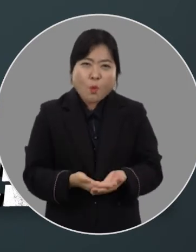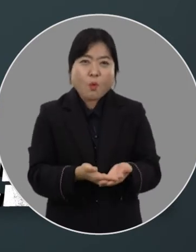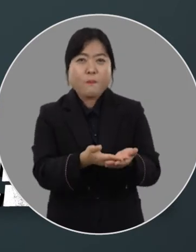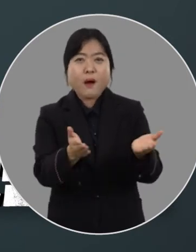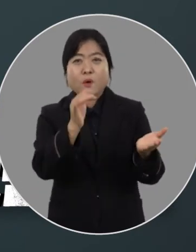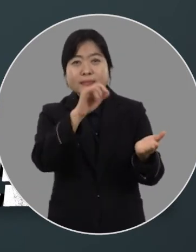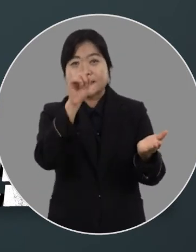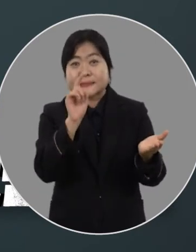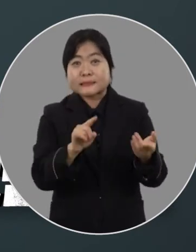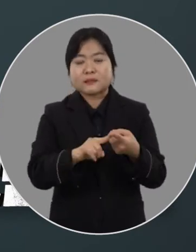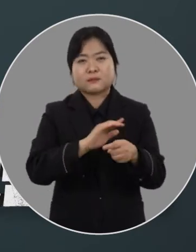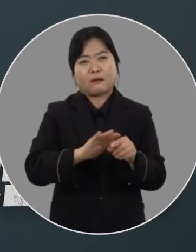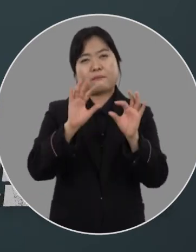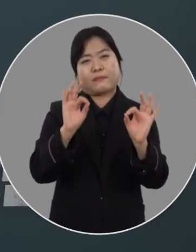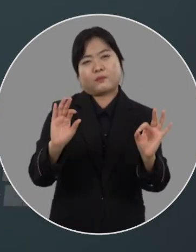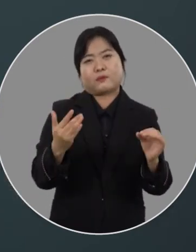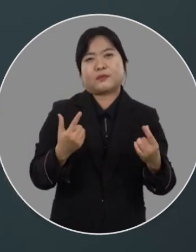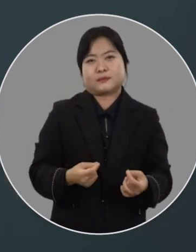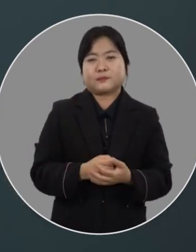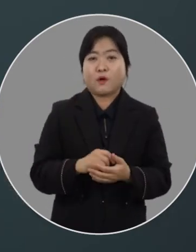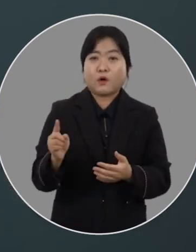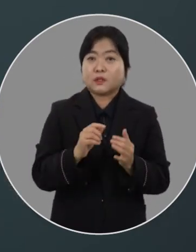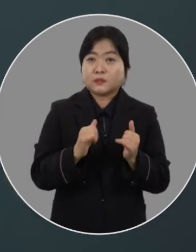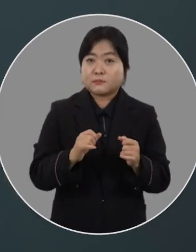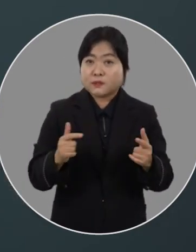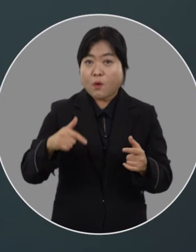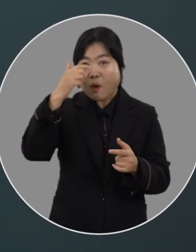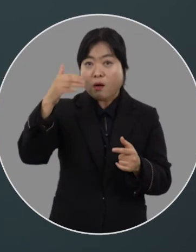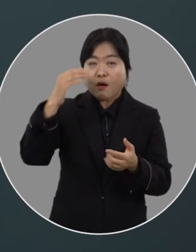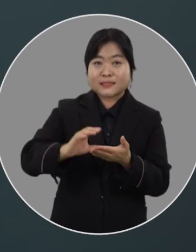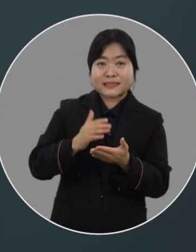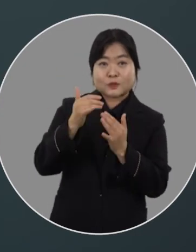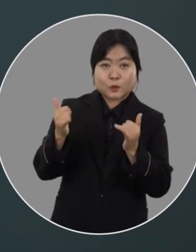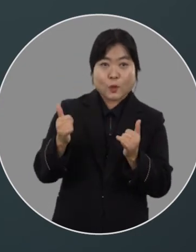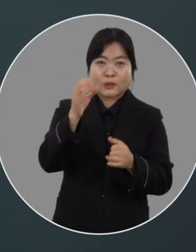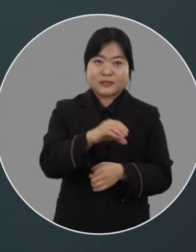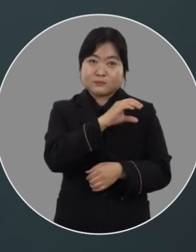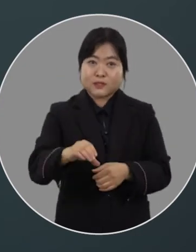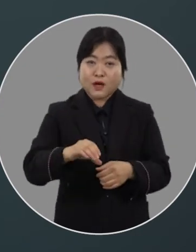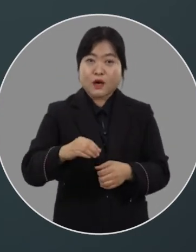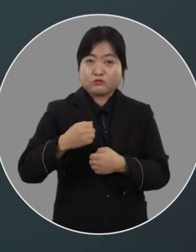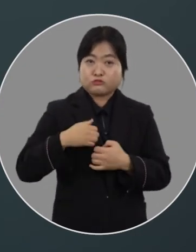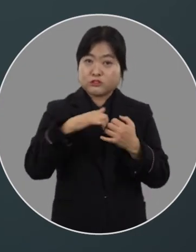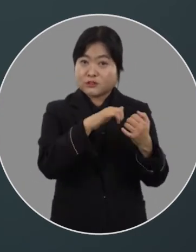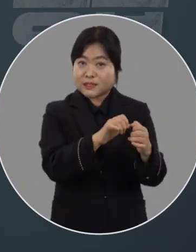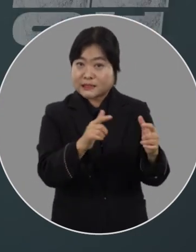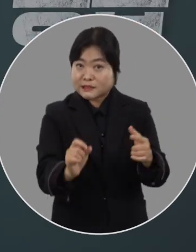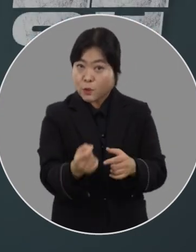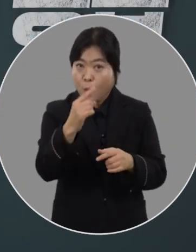공급하고 있는지를 잘 봐야 될 것 같습니다. 어떠한 사람들은 과거 그리스도교 십자군 전쟁들에